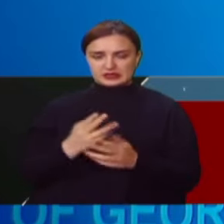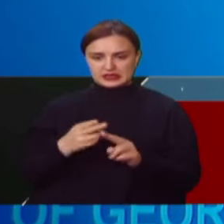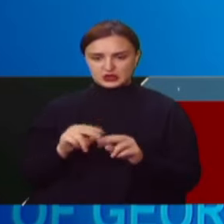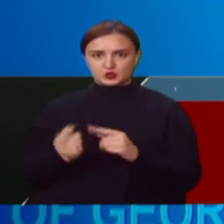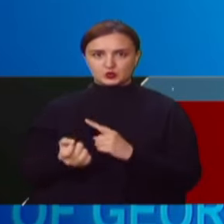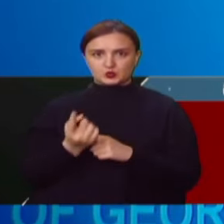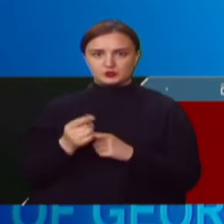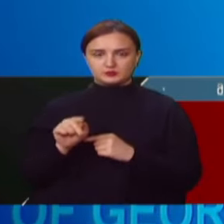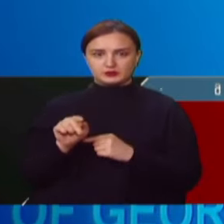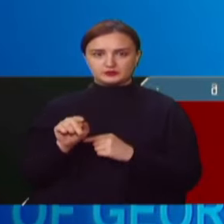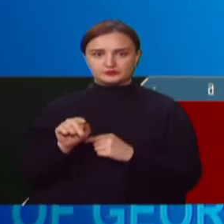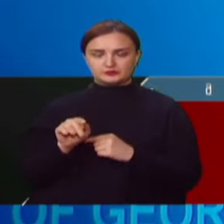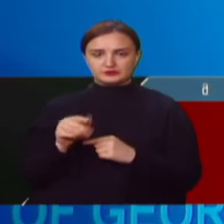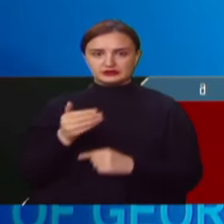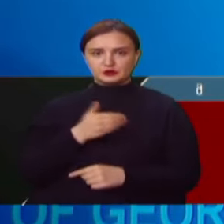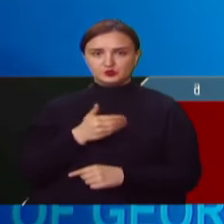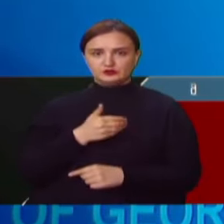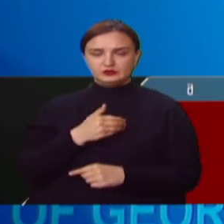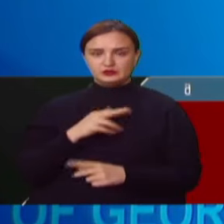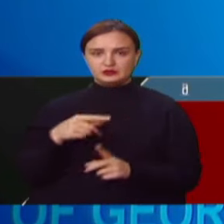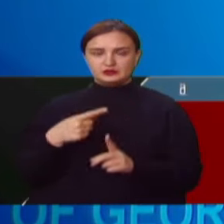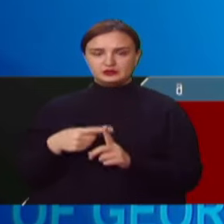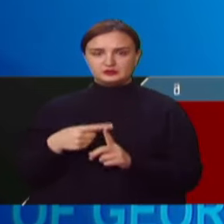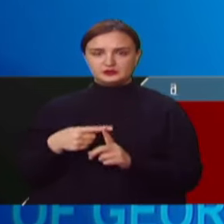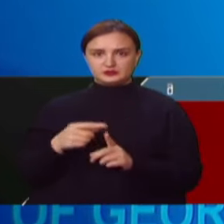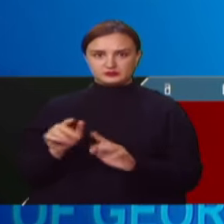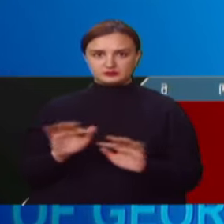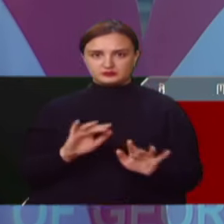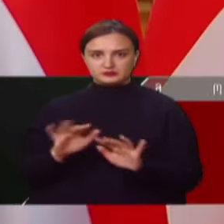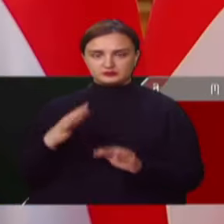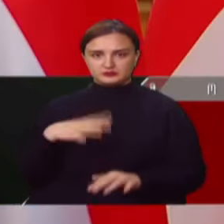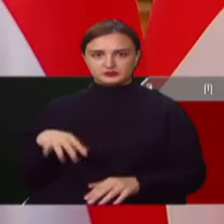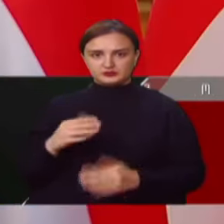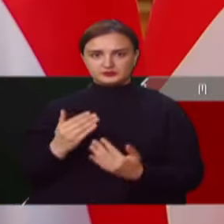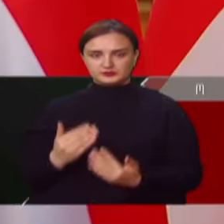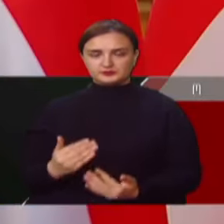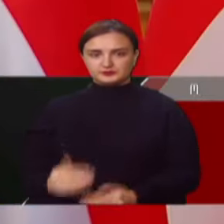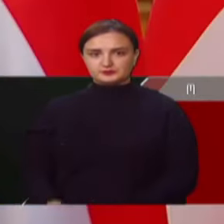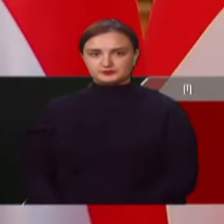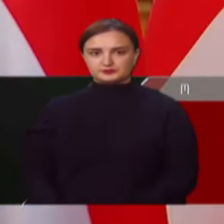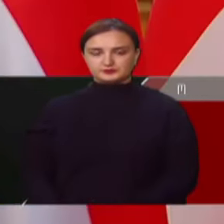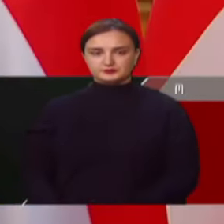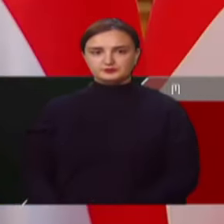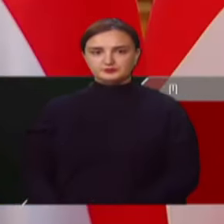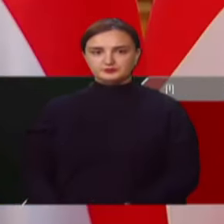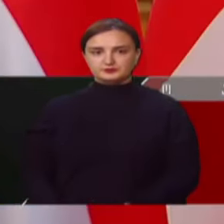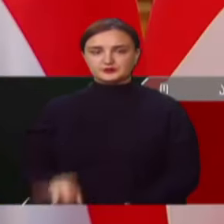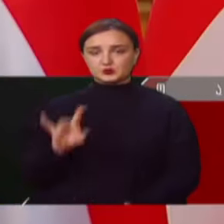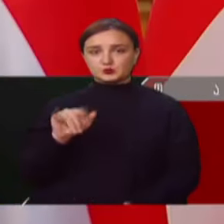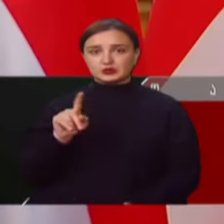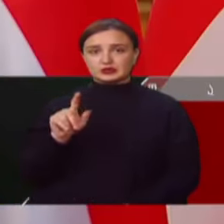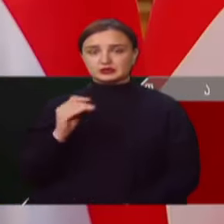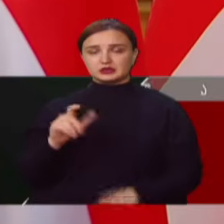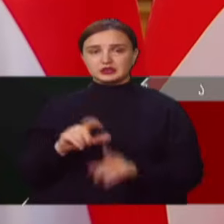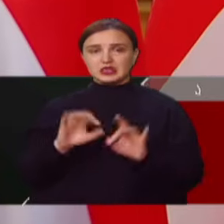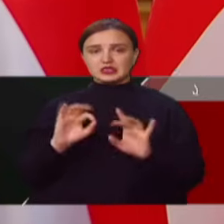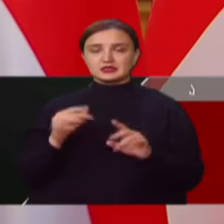თურმე ის სასურველი და დადებითი სცენარი საქართველოსთვის. რუხაძის განცხადება არის სწორედაც